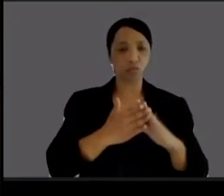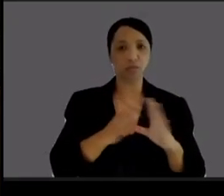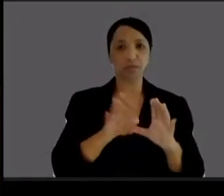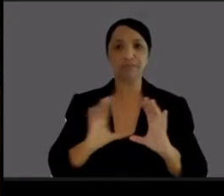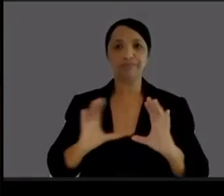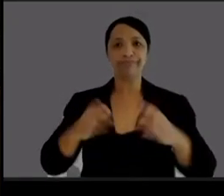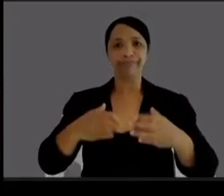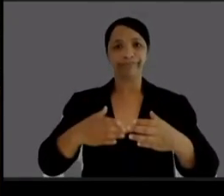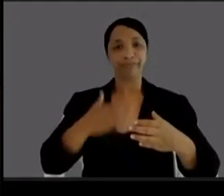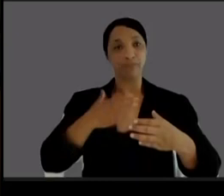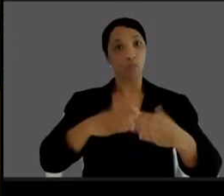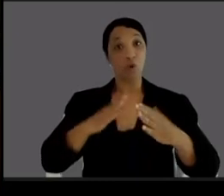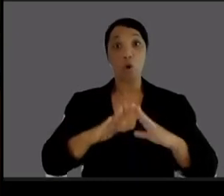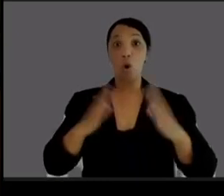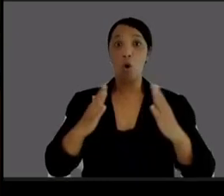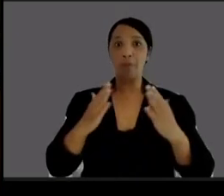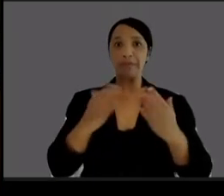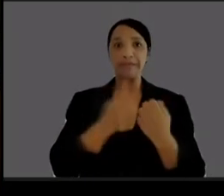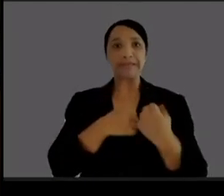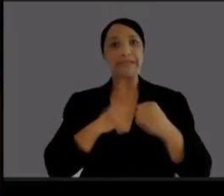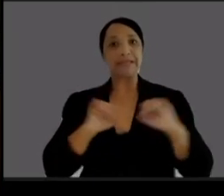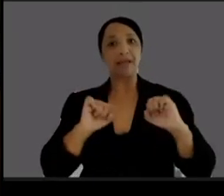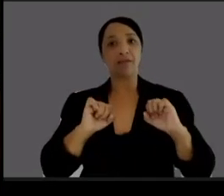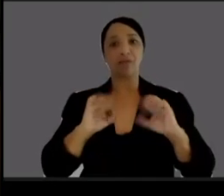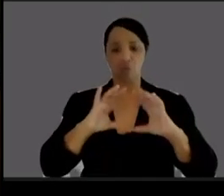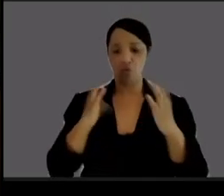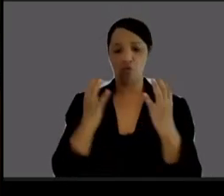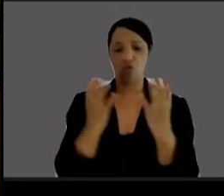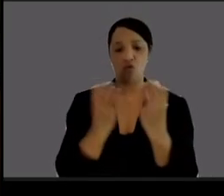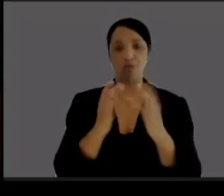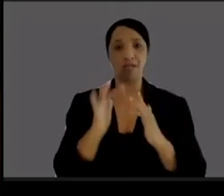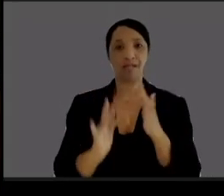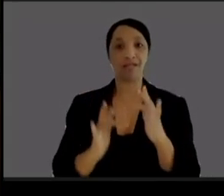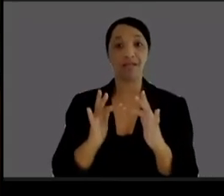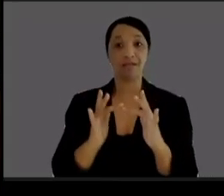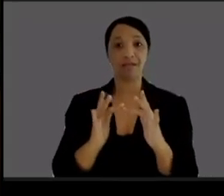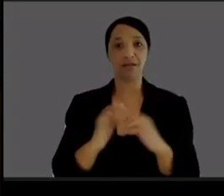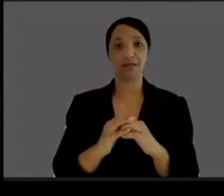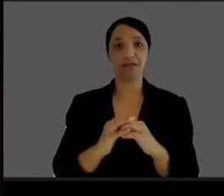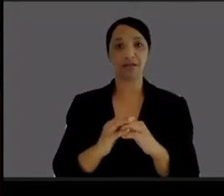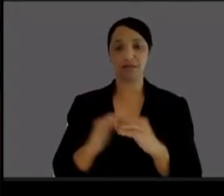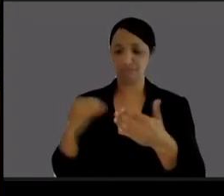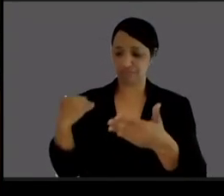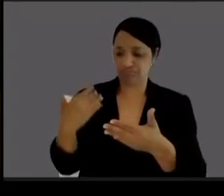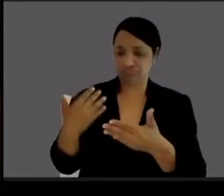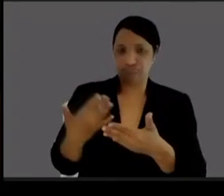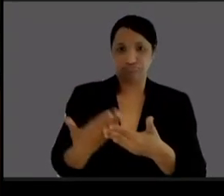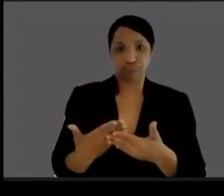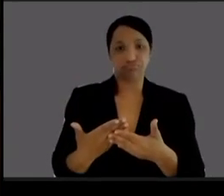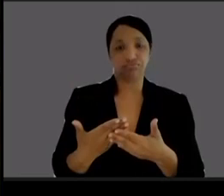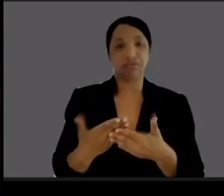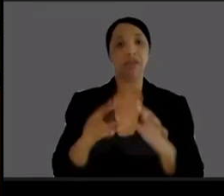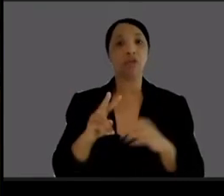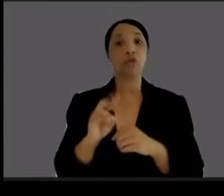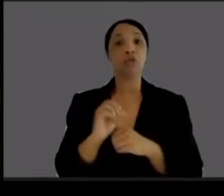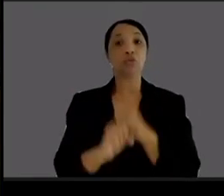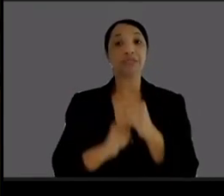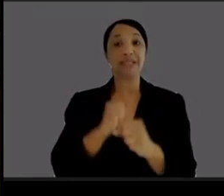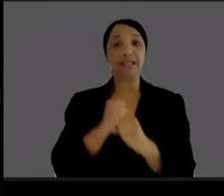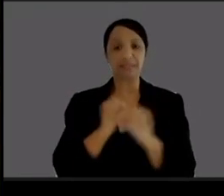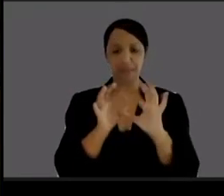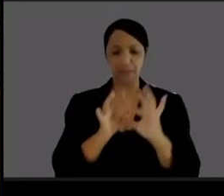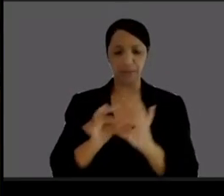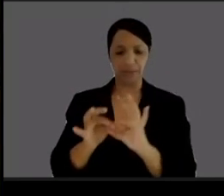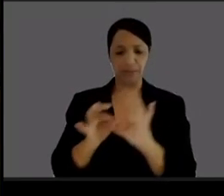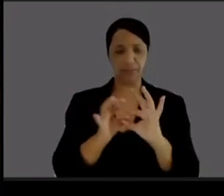コミュニティがえオープンで安全でグローバルなえこのフォーラムを実現することに